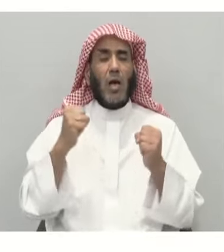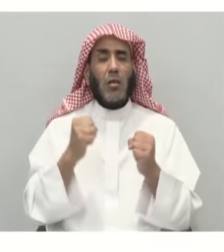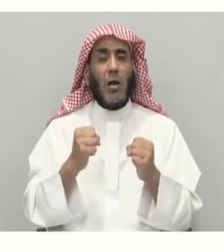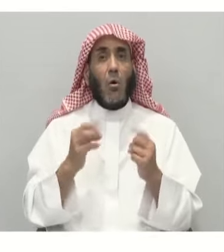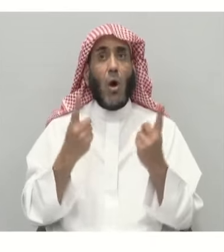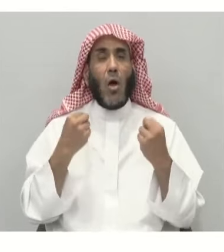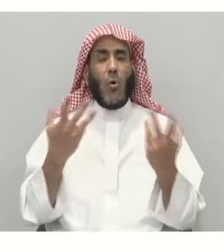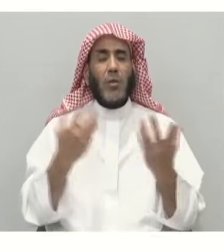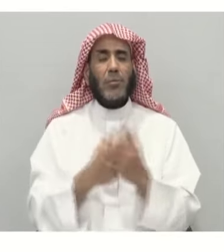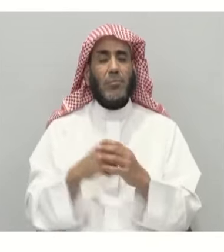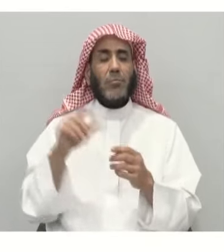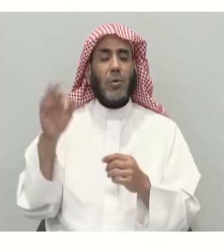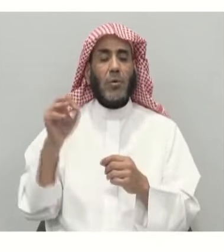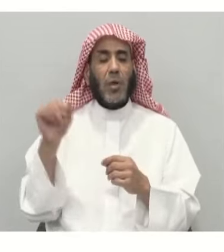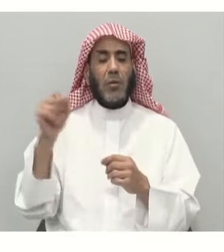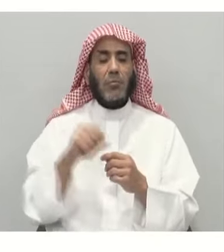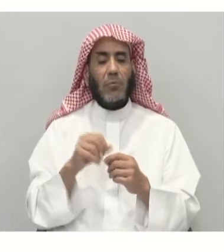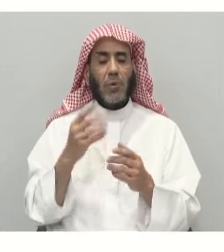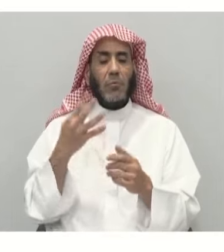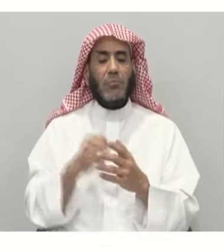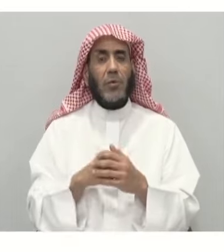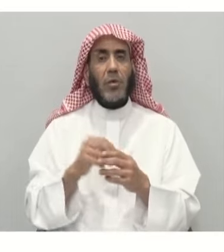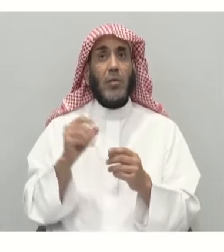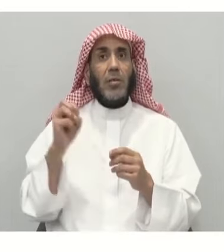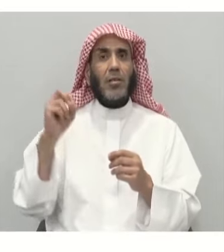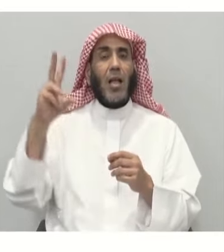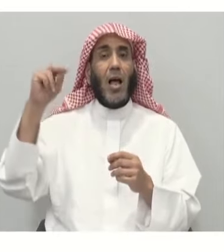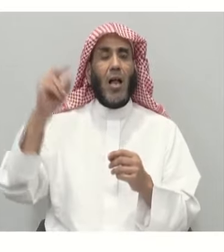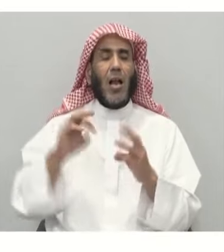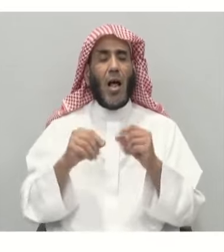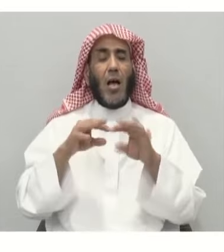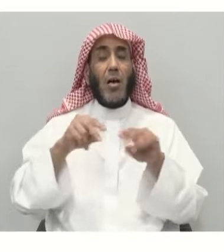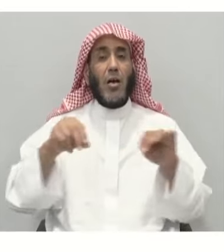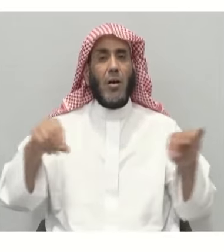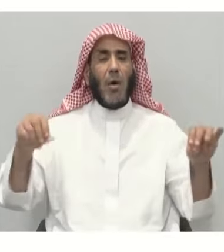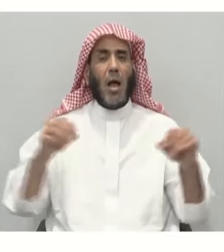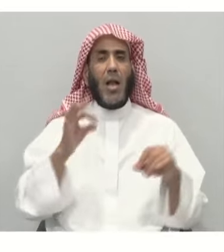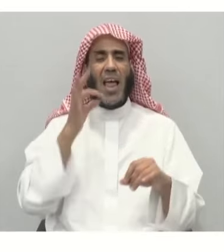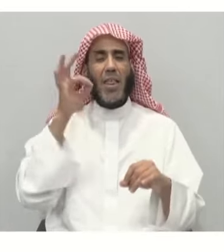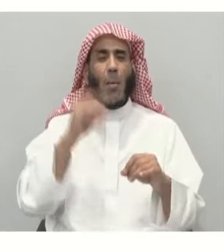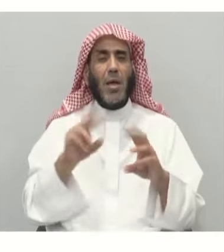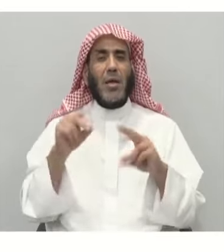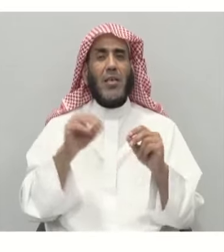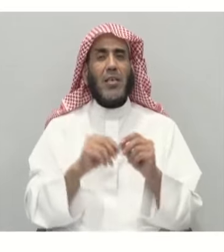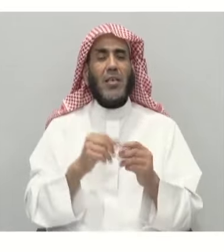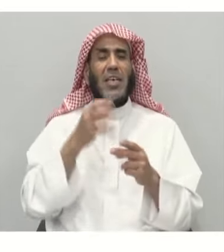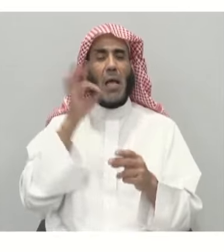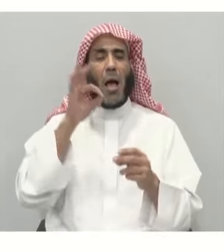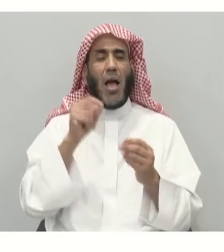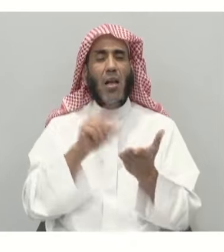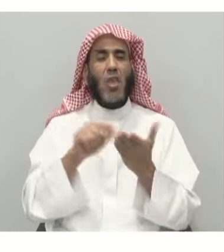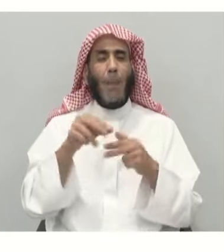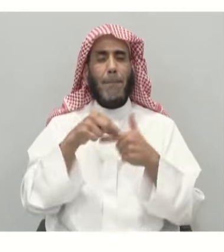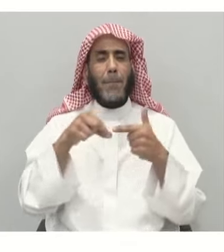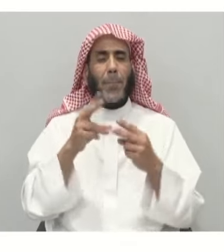وحيويتها والفقره الرابعه عندنا تتلالا الرمال الذهبيه كسبا اك الذهب